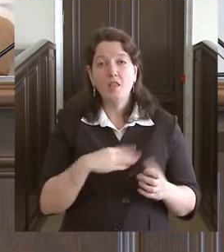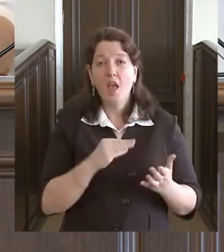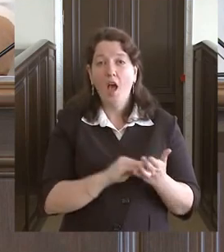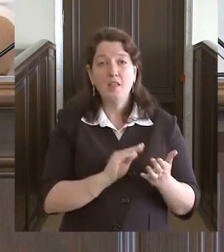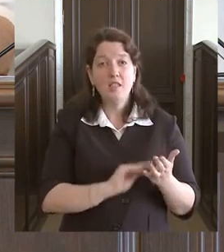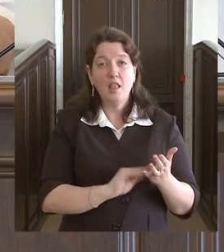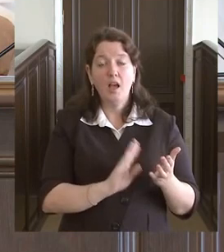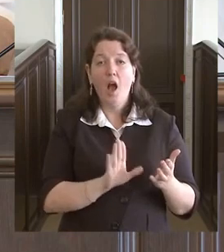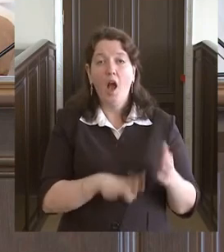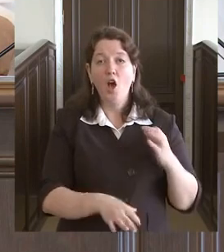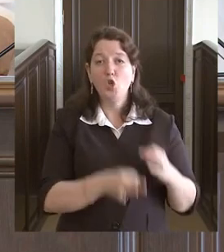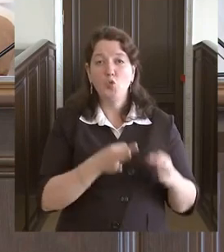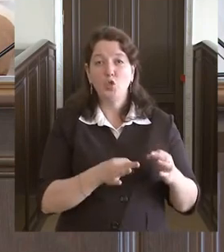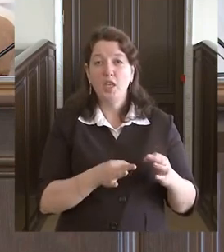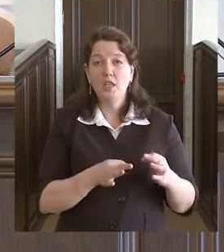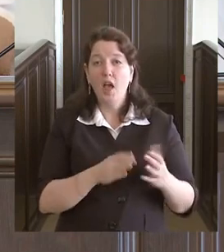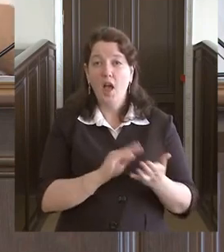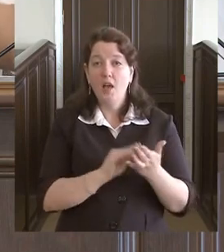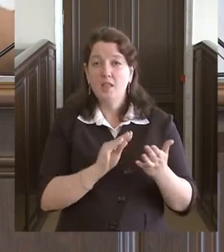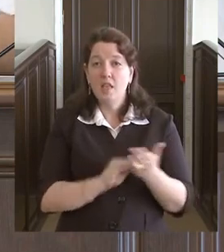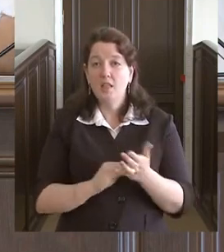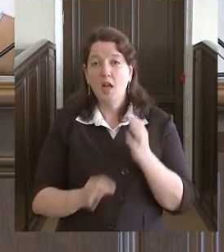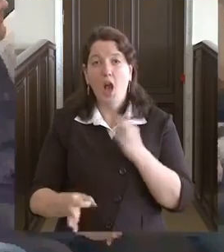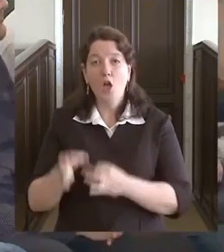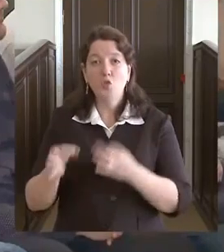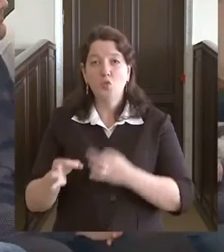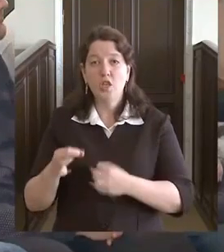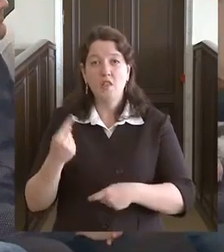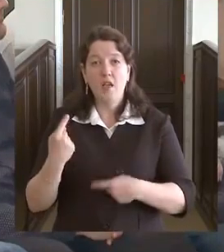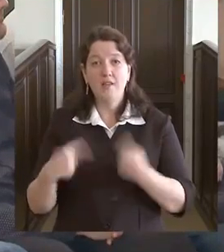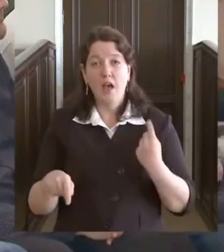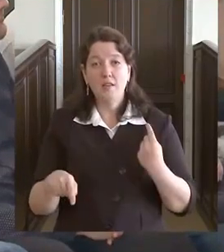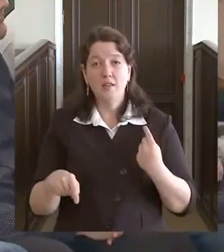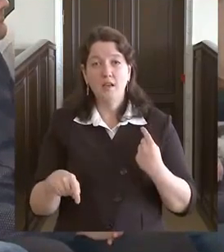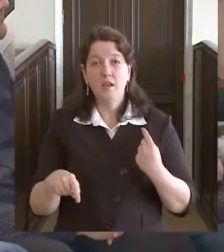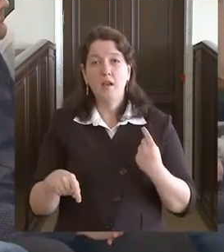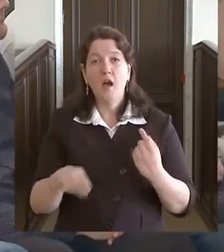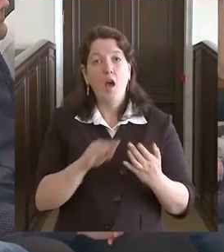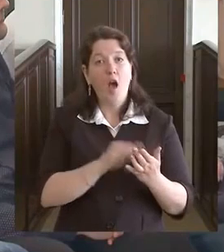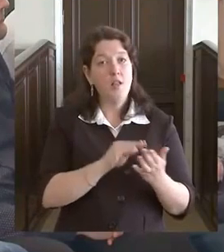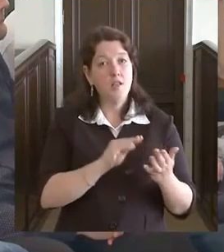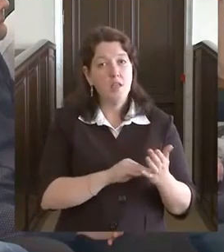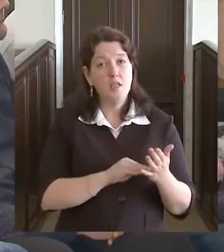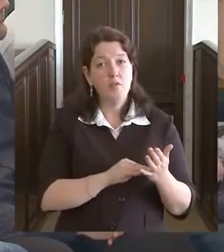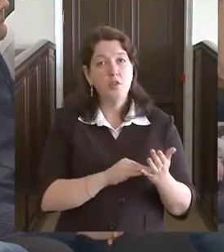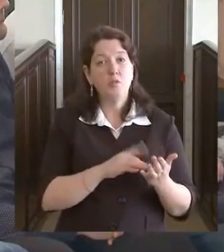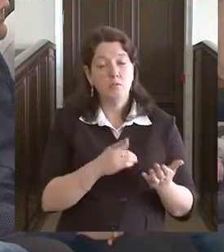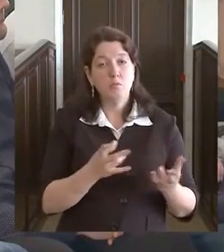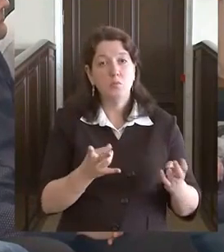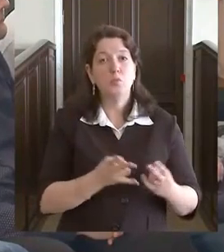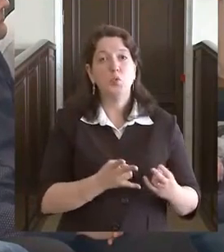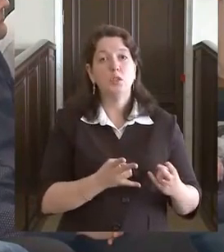осуждение человека разные вещи оценивать я должна если вот например начальники